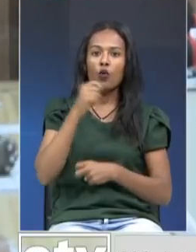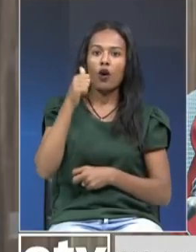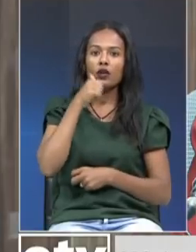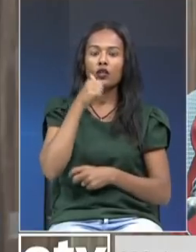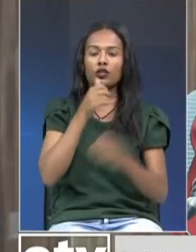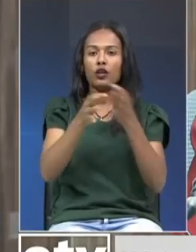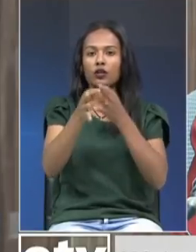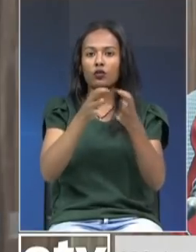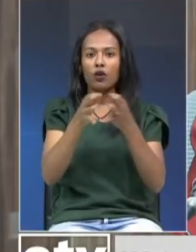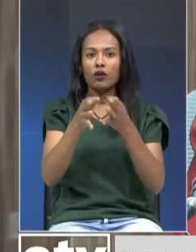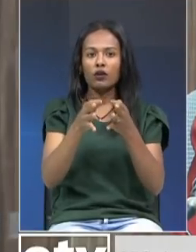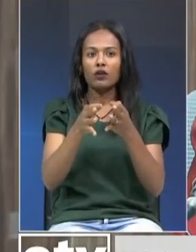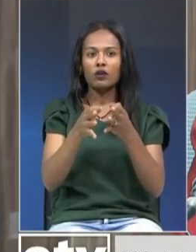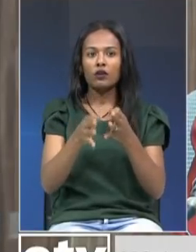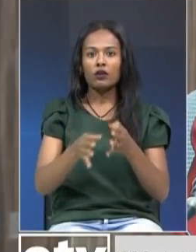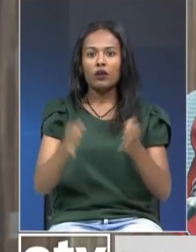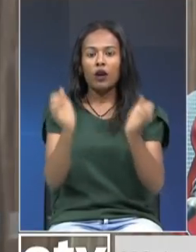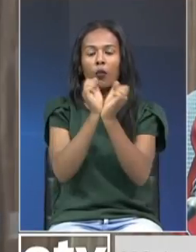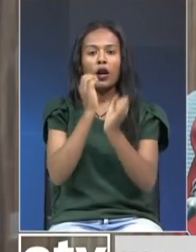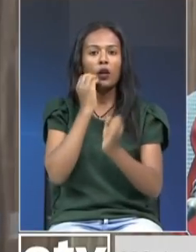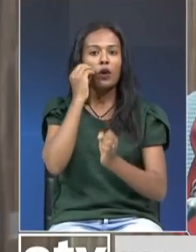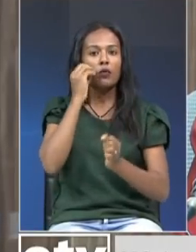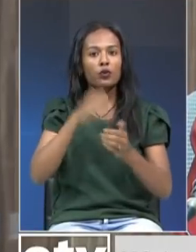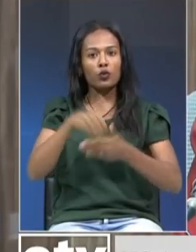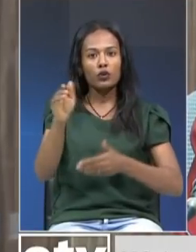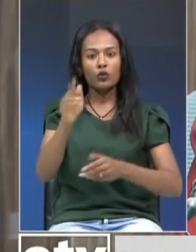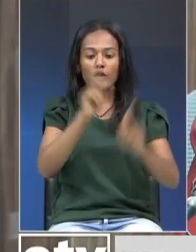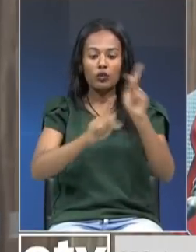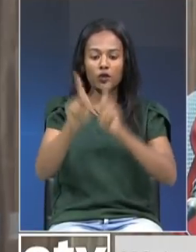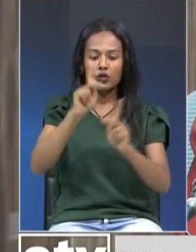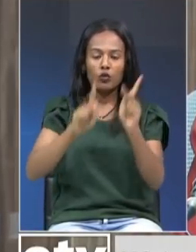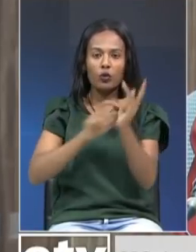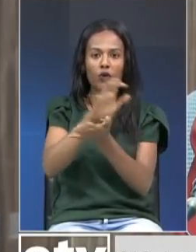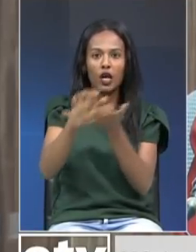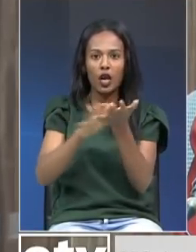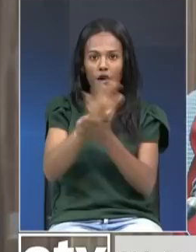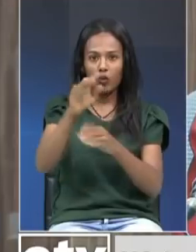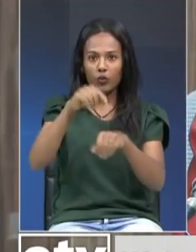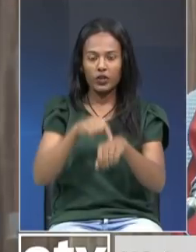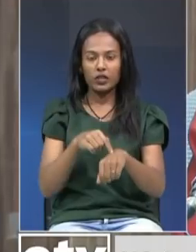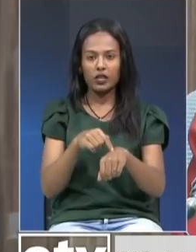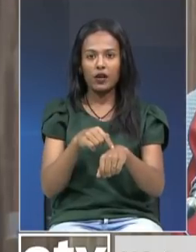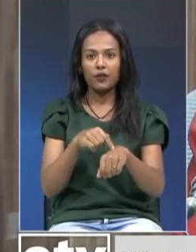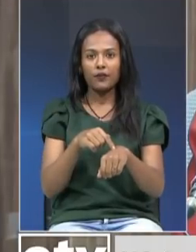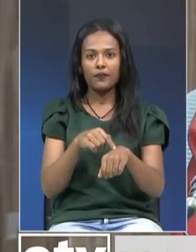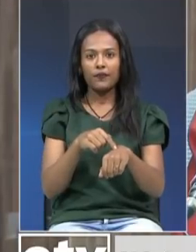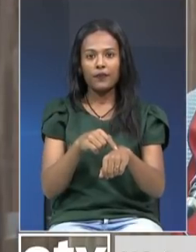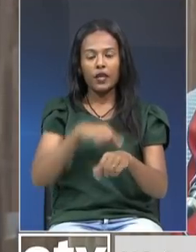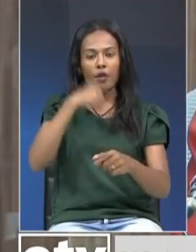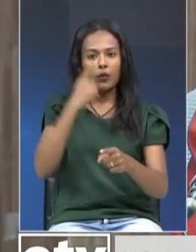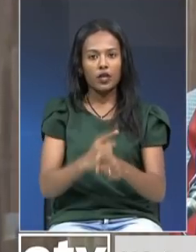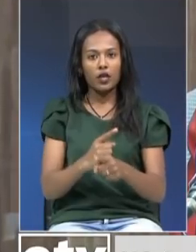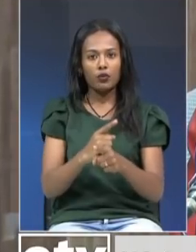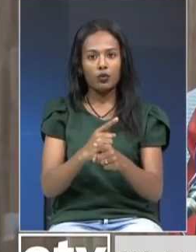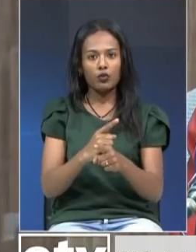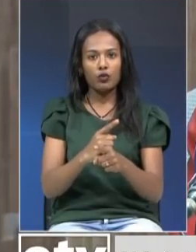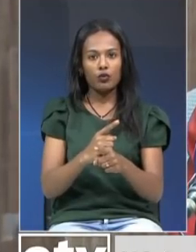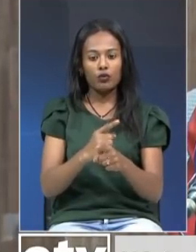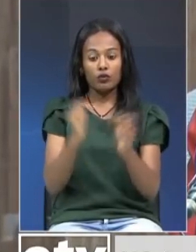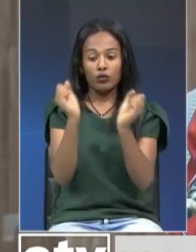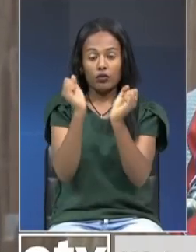ገልጸዋል። ከማረሚያ ቤት ወጥተው ወደ ህብረተሰቡ በሚቀላቀሉበት ጊዜ በተገቢው